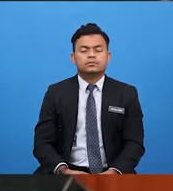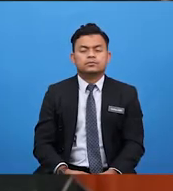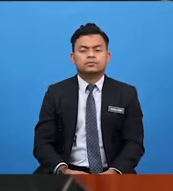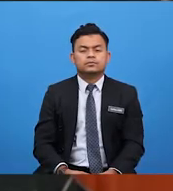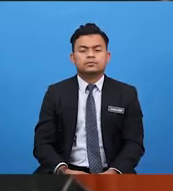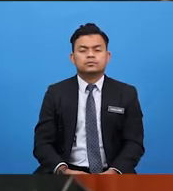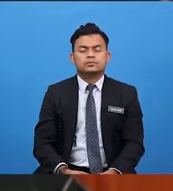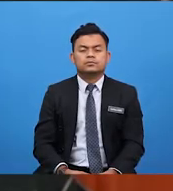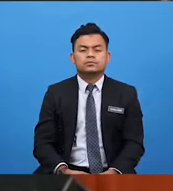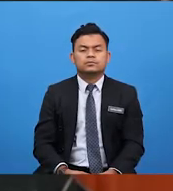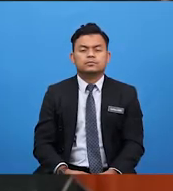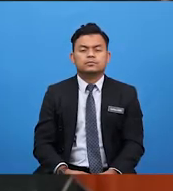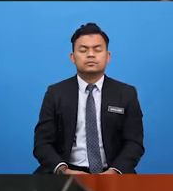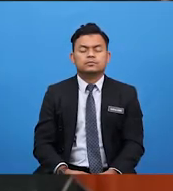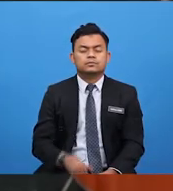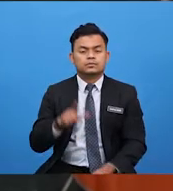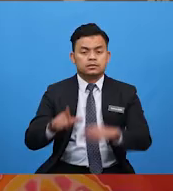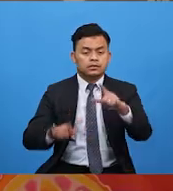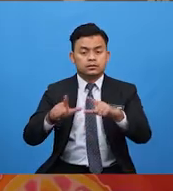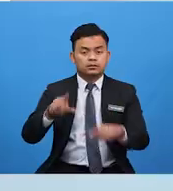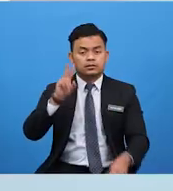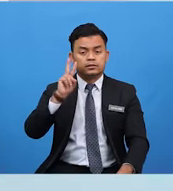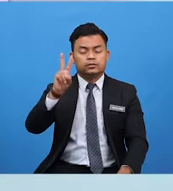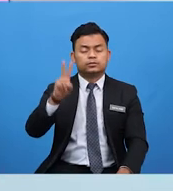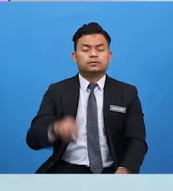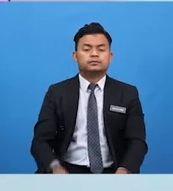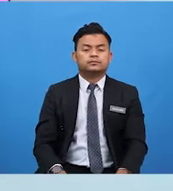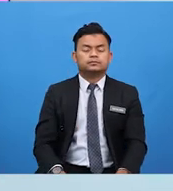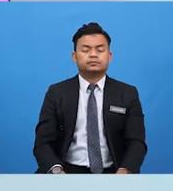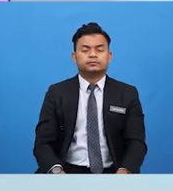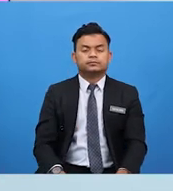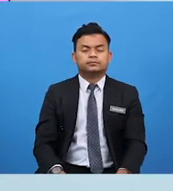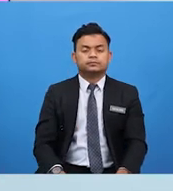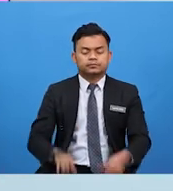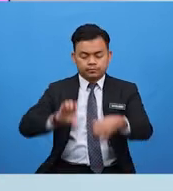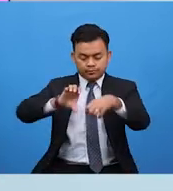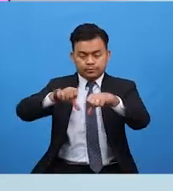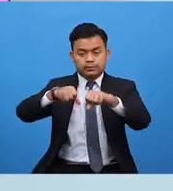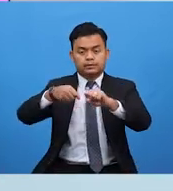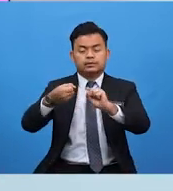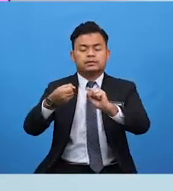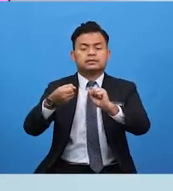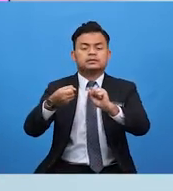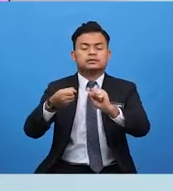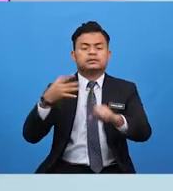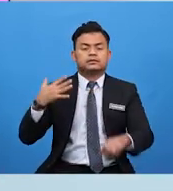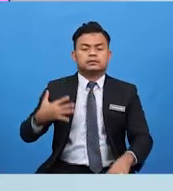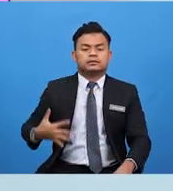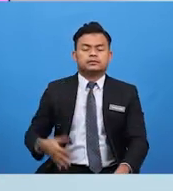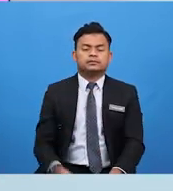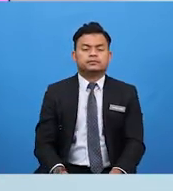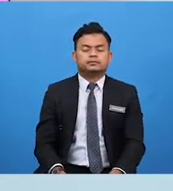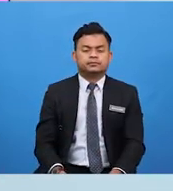Kedua ialah membilas kain. Kain dimasukkan ke dalam takungan yang takungan air